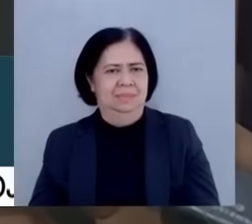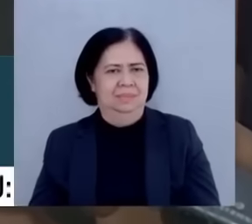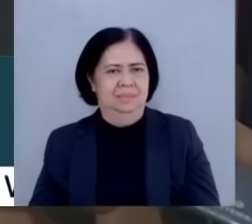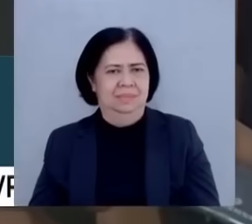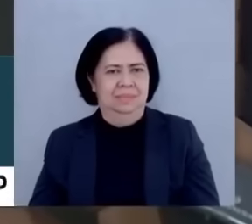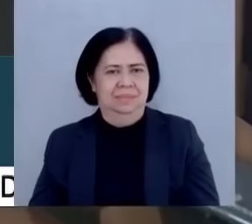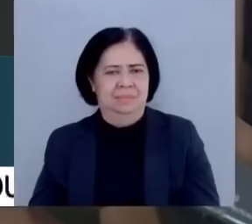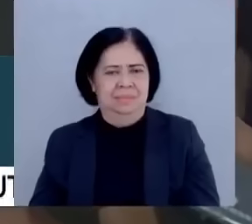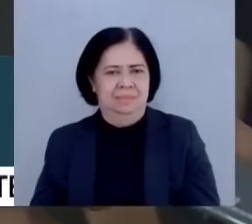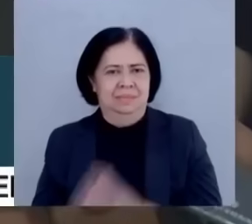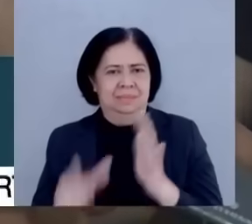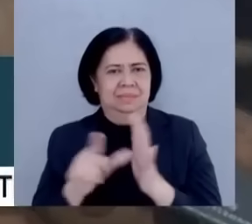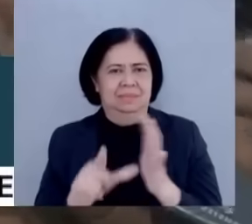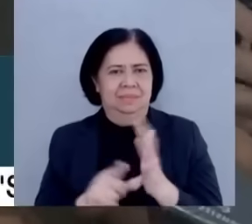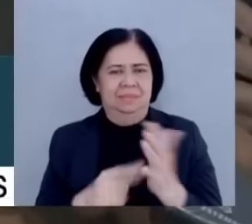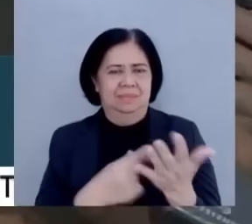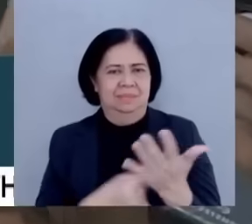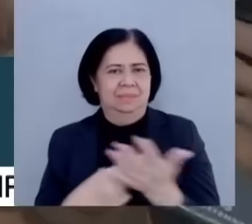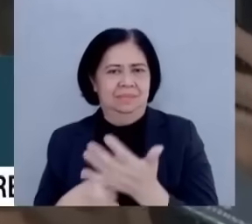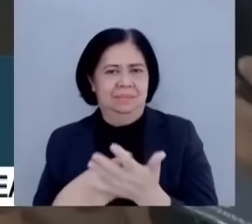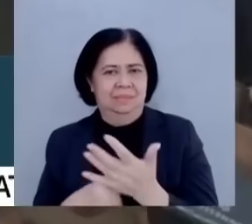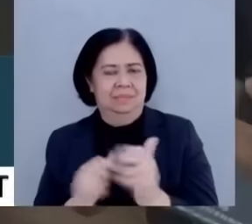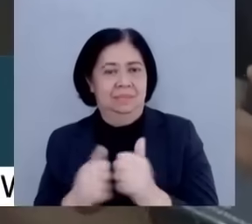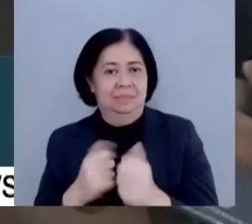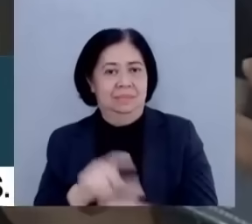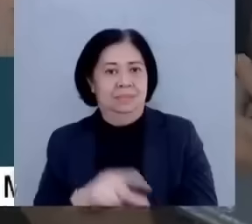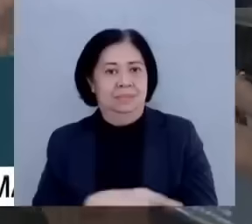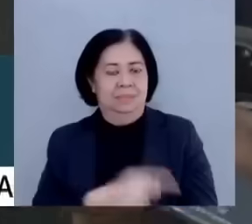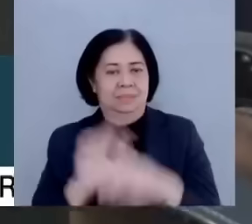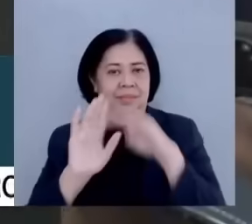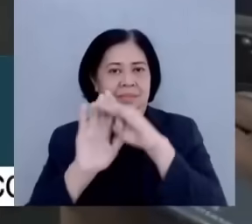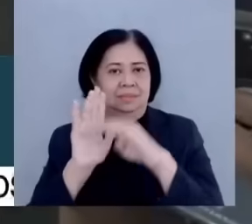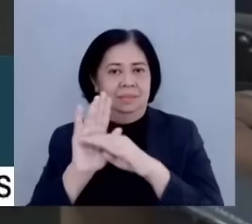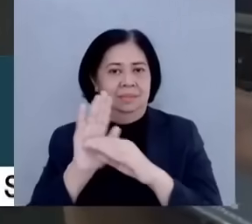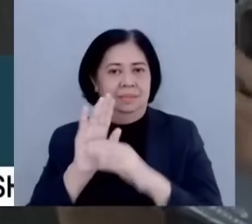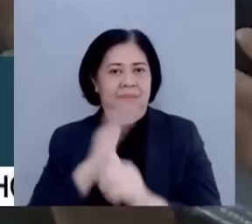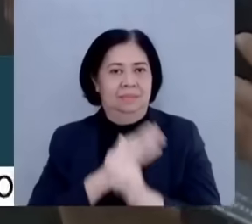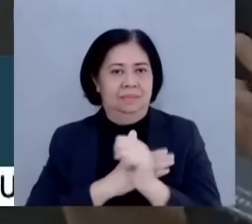ayoko sumali sa legal discussion. Ma'am, gano'ng kahabang listahan ng mga threats sa